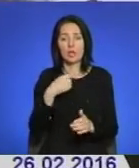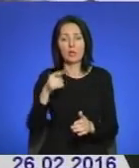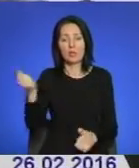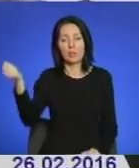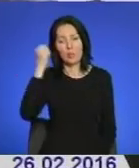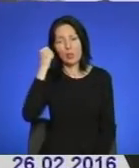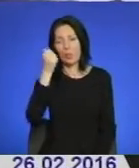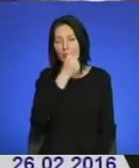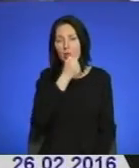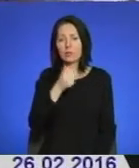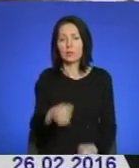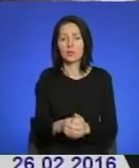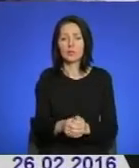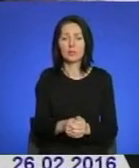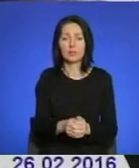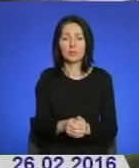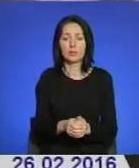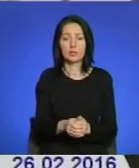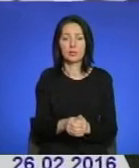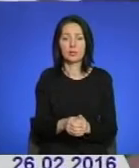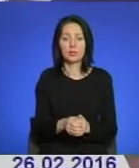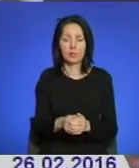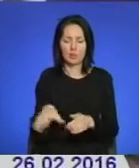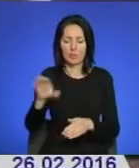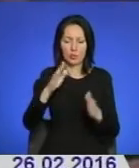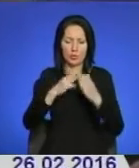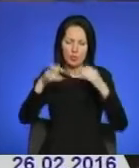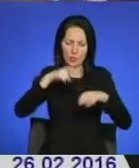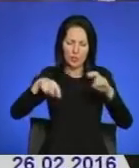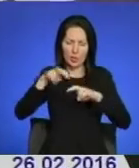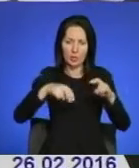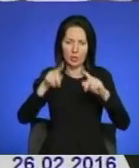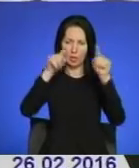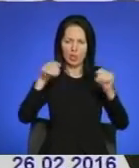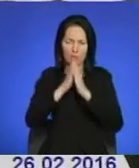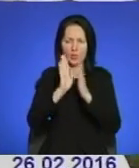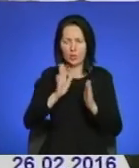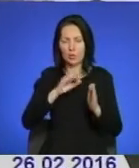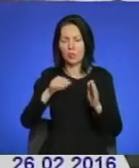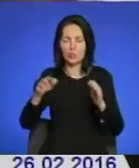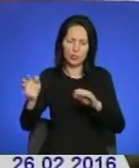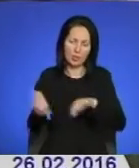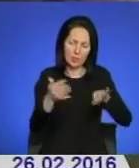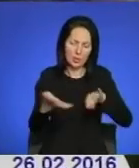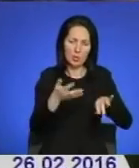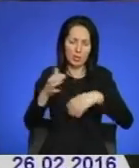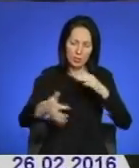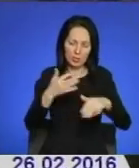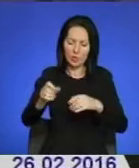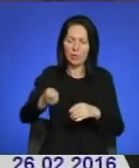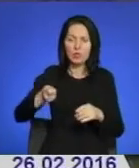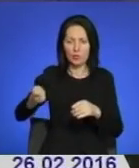сюди бах, то все по столі перегляділи, ікона була на тому, поскидали. Тут шухляди всі, шафа